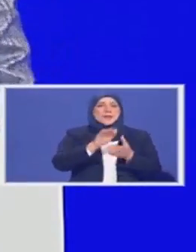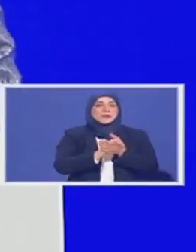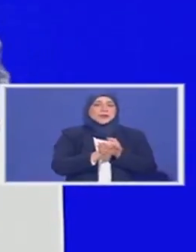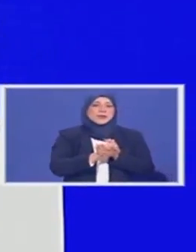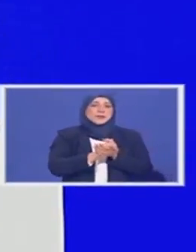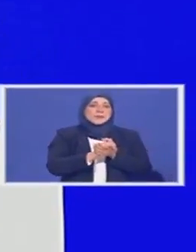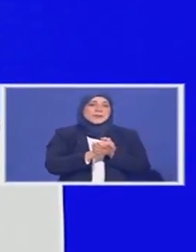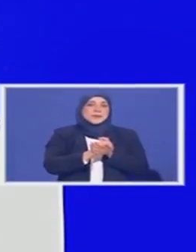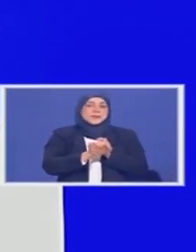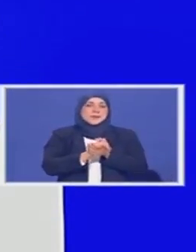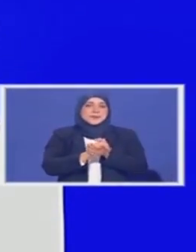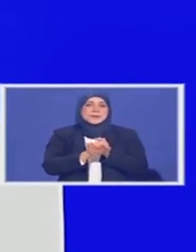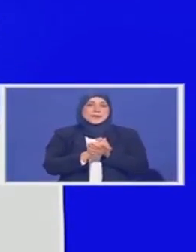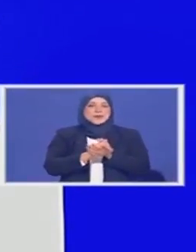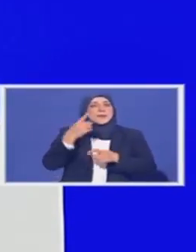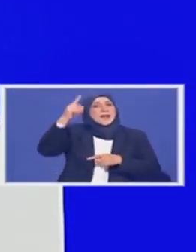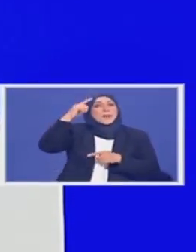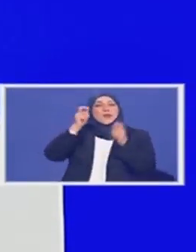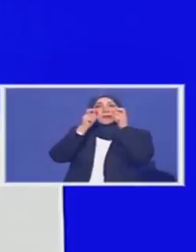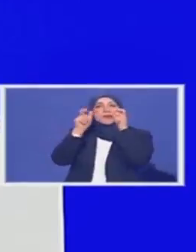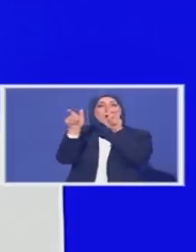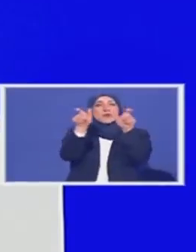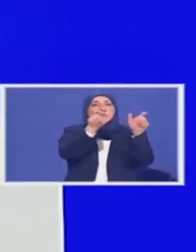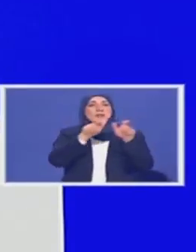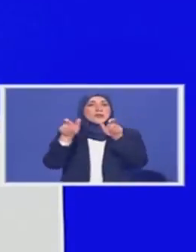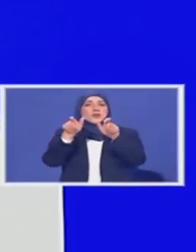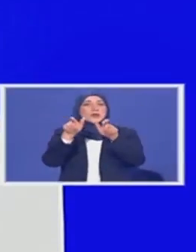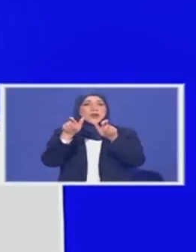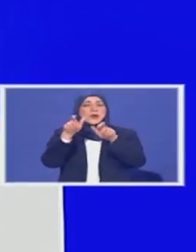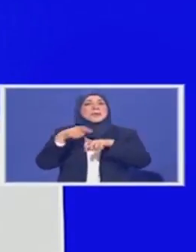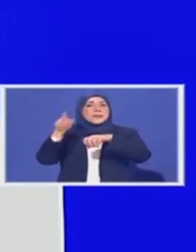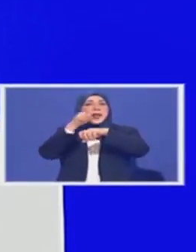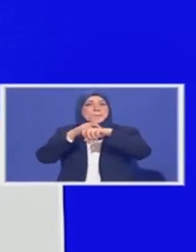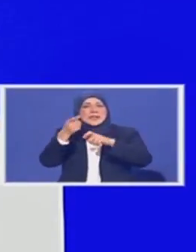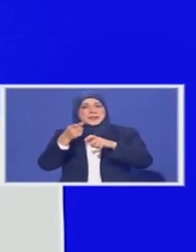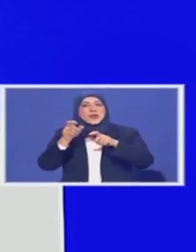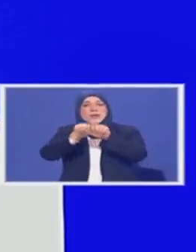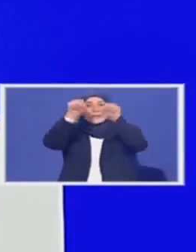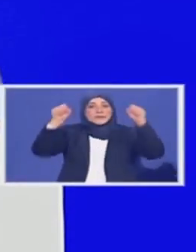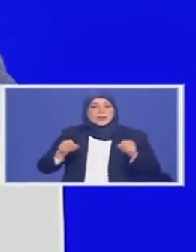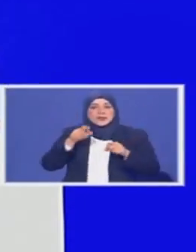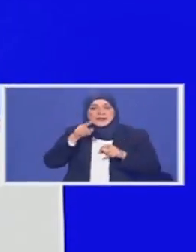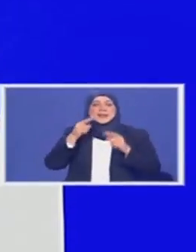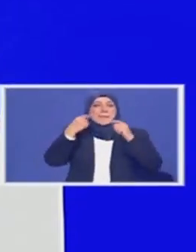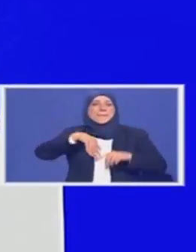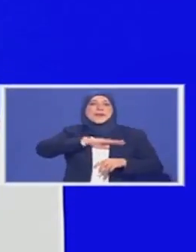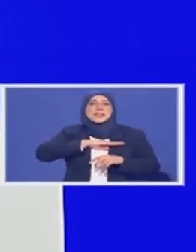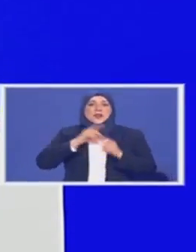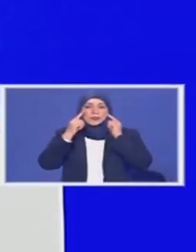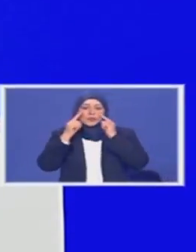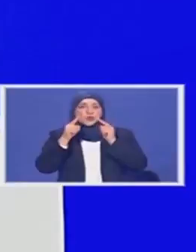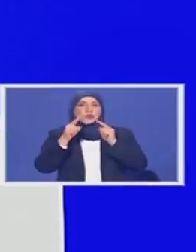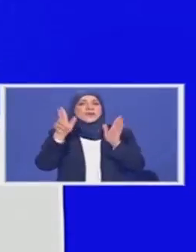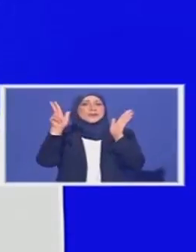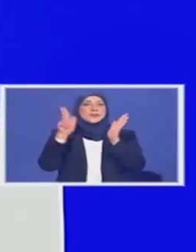ومتوفر. وبالنسبة للرقابة تتولى السلطة الجهوية والمحلية السهر على تنفيذ الإجراءات.